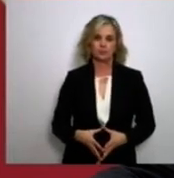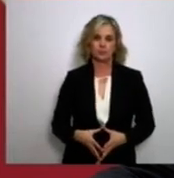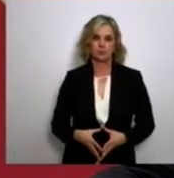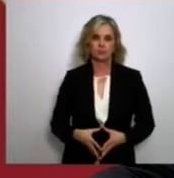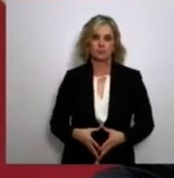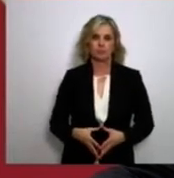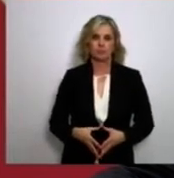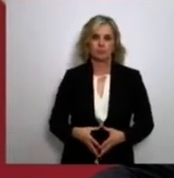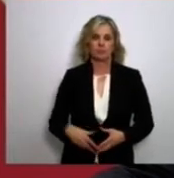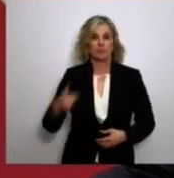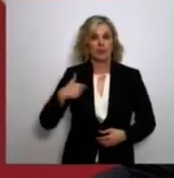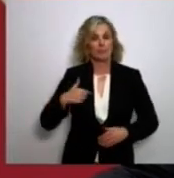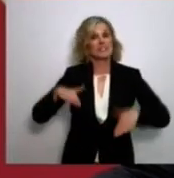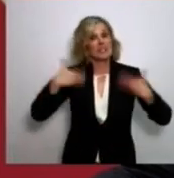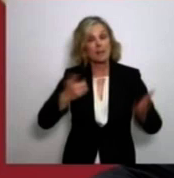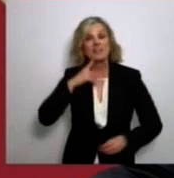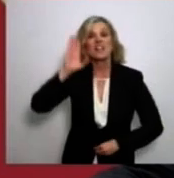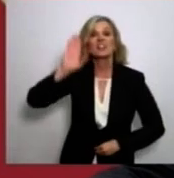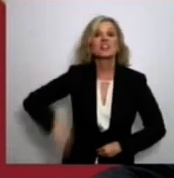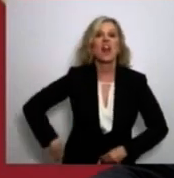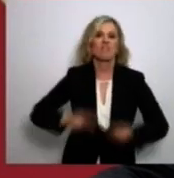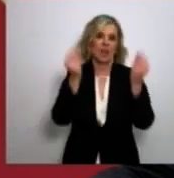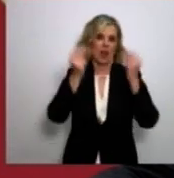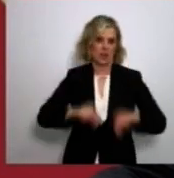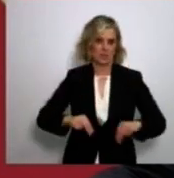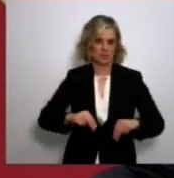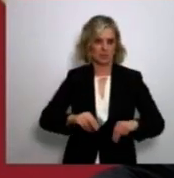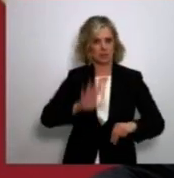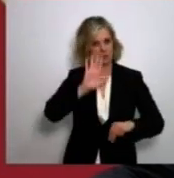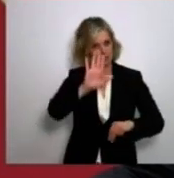Είμαστε η τελευταία λύση, διότι σε μία δεκαετία από τώρα